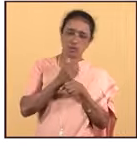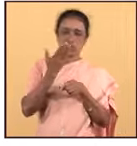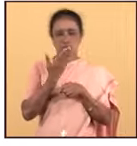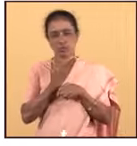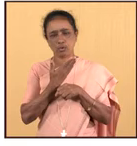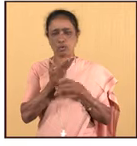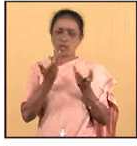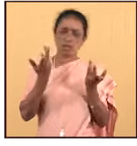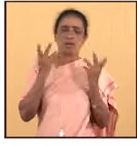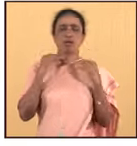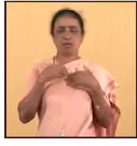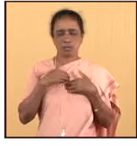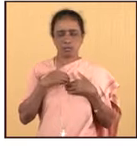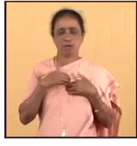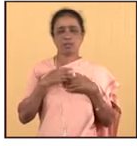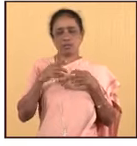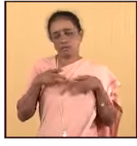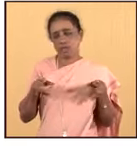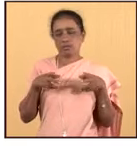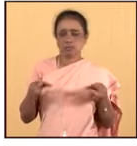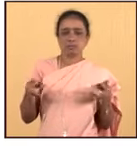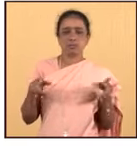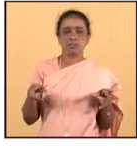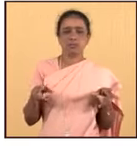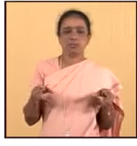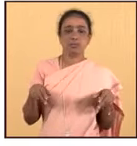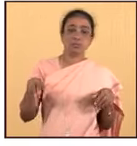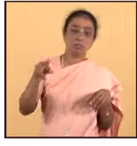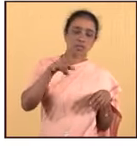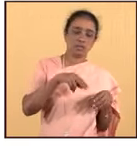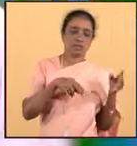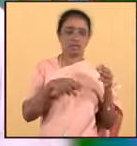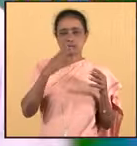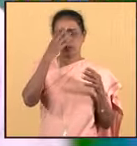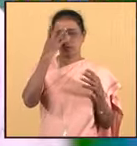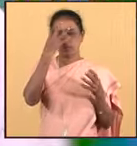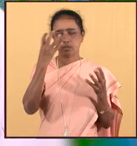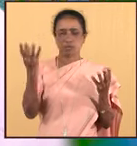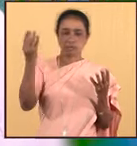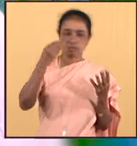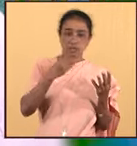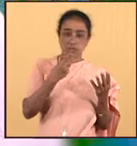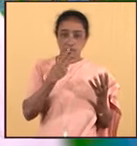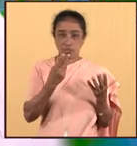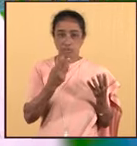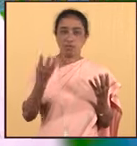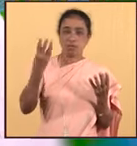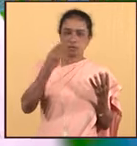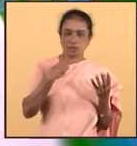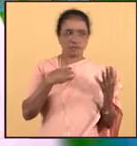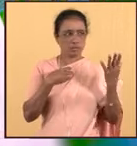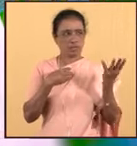பக்கமும் சகிப்புத்தன்மையோடு நாம் இருக்க வேண்டும். ஒத்துழைப்பு, அப்ப பிற மதத்துடைய கருத்துக்களை மற்றவருடைய நாம்